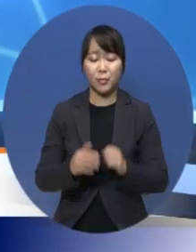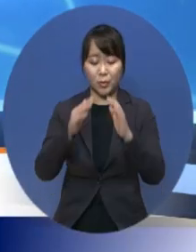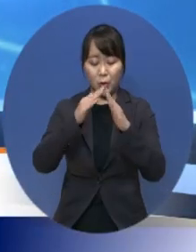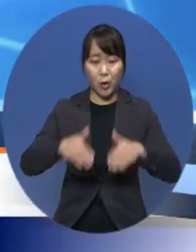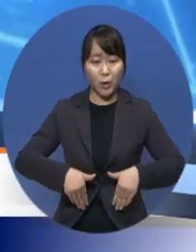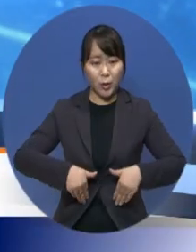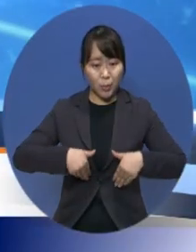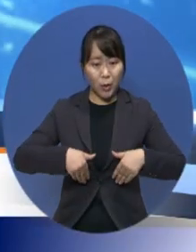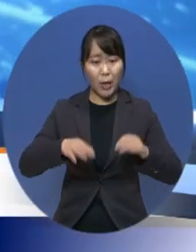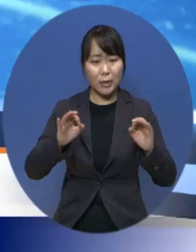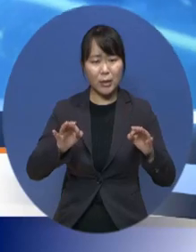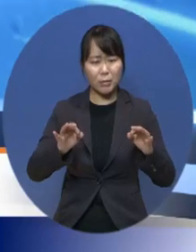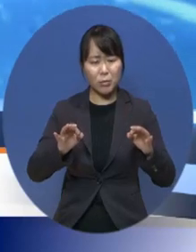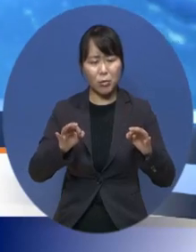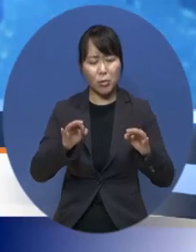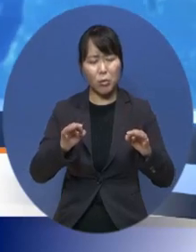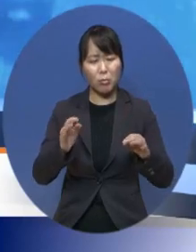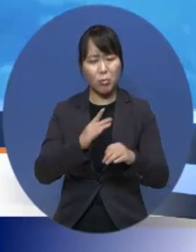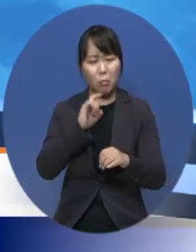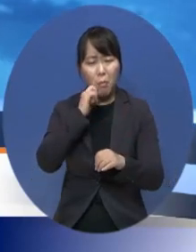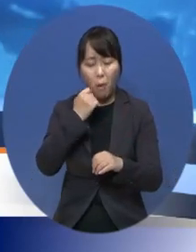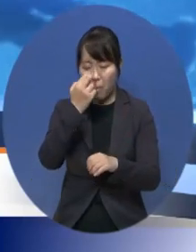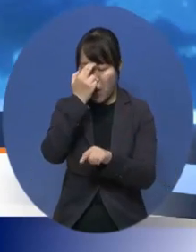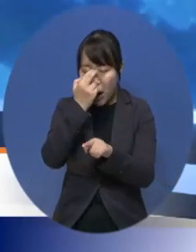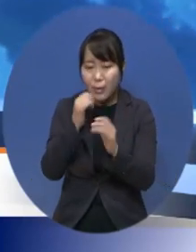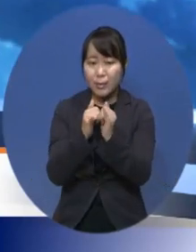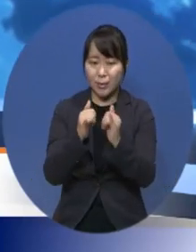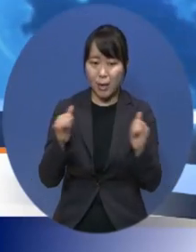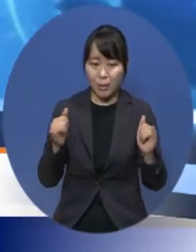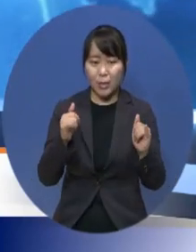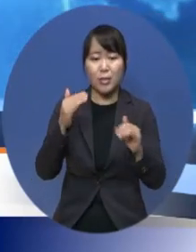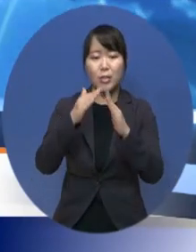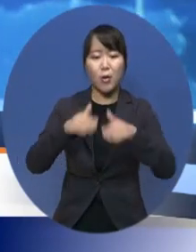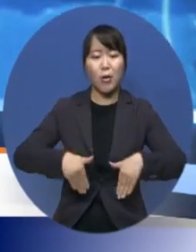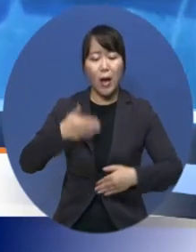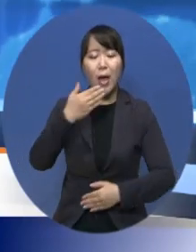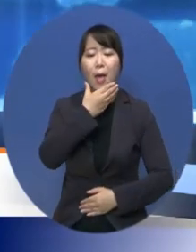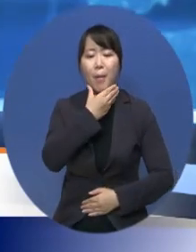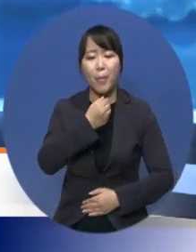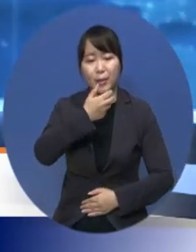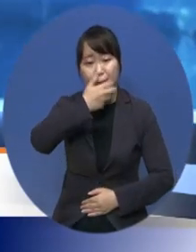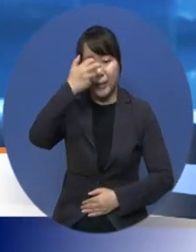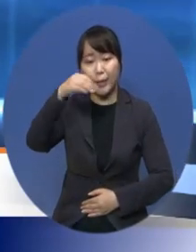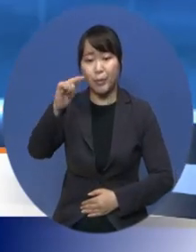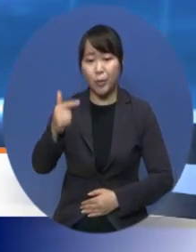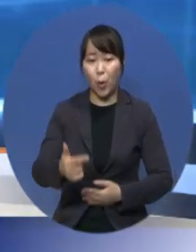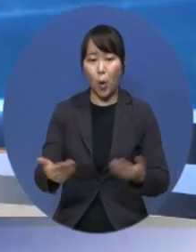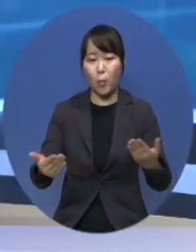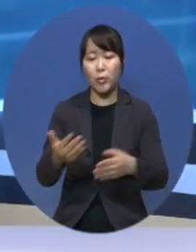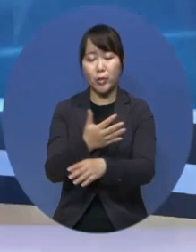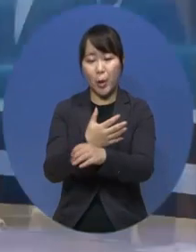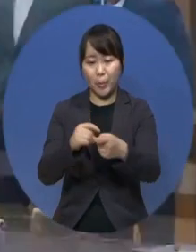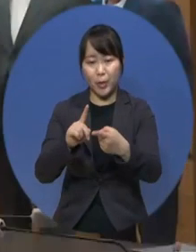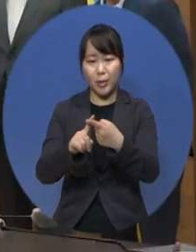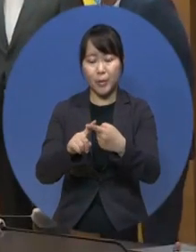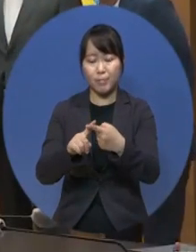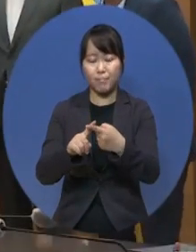전라남도가 금융소외계층 지원을 위한 전남 행복 드림론 업무 협약을 체결했습니다.